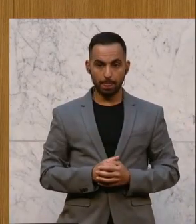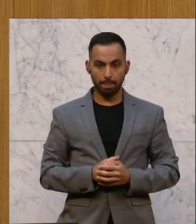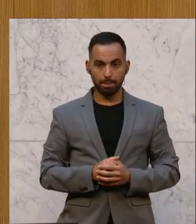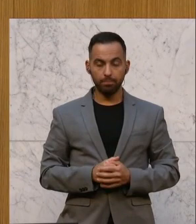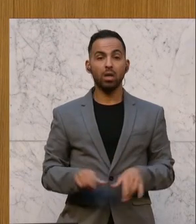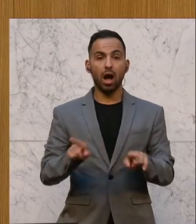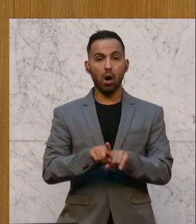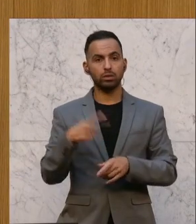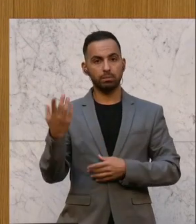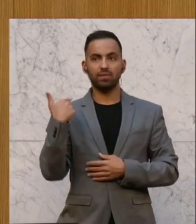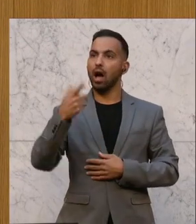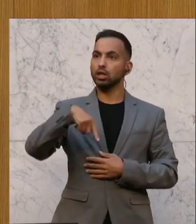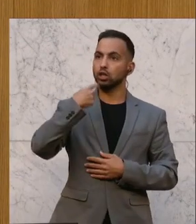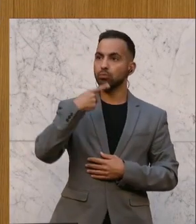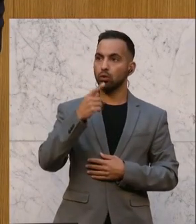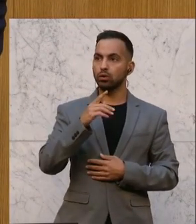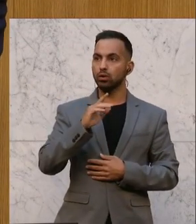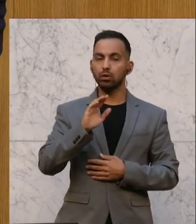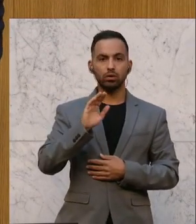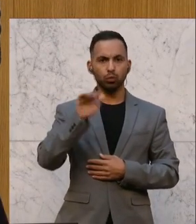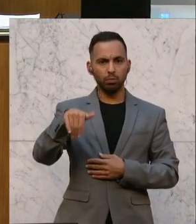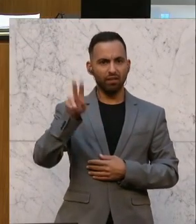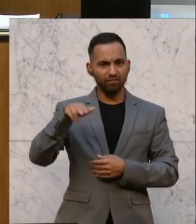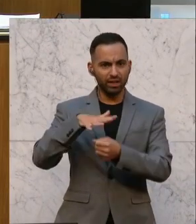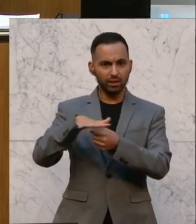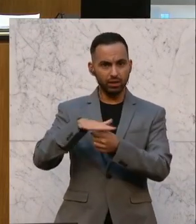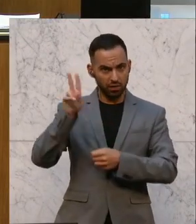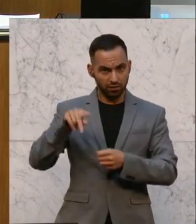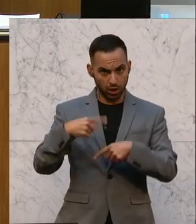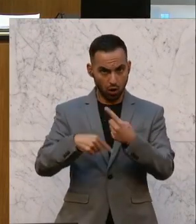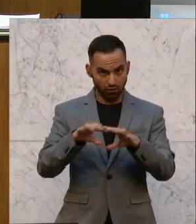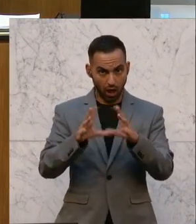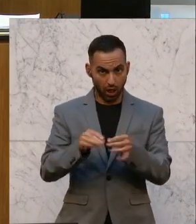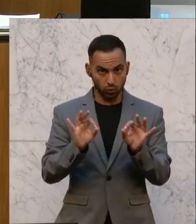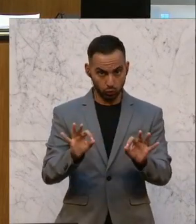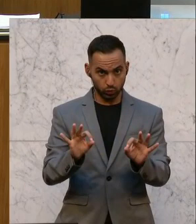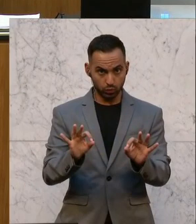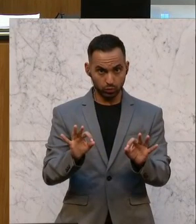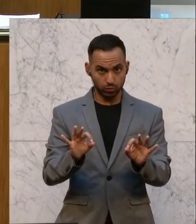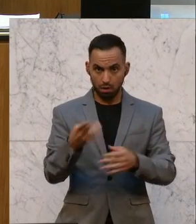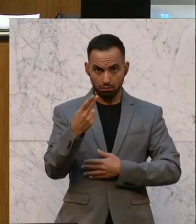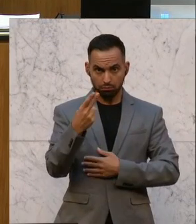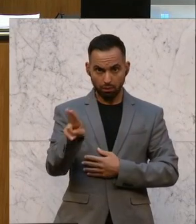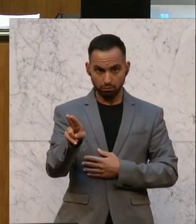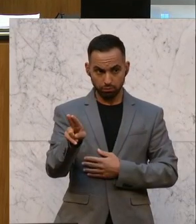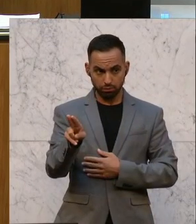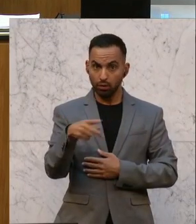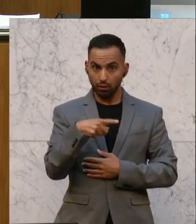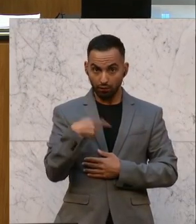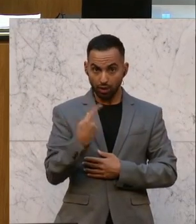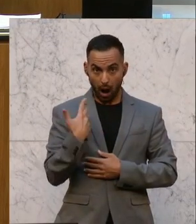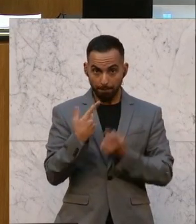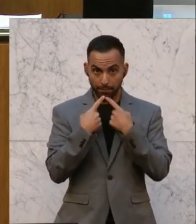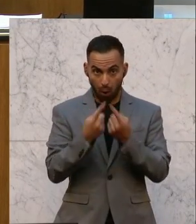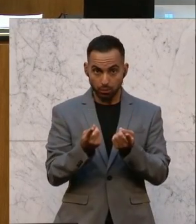Und er hat da über Wien gesprochen. Jetzt ganz ehrliches Wort. Läuft in Wien alles gut? Läuft in Wien alles gut? Nein. Haben wir das